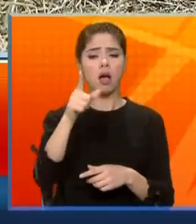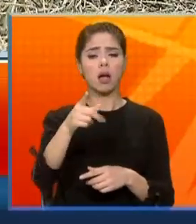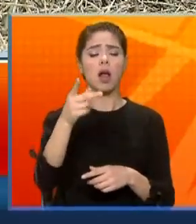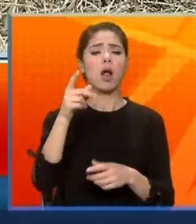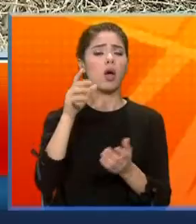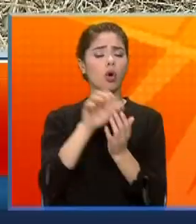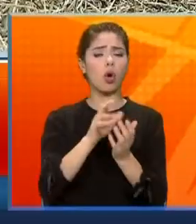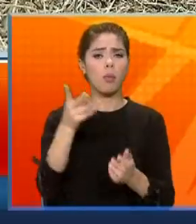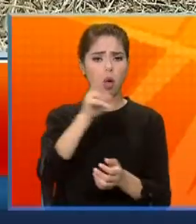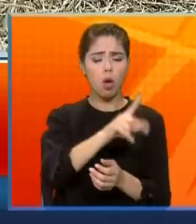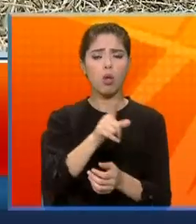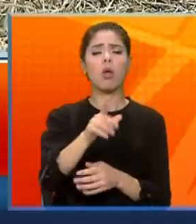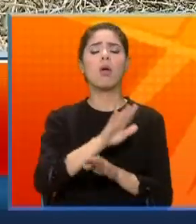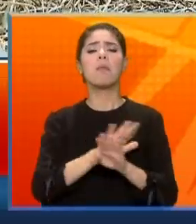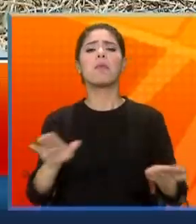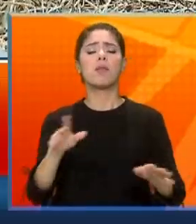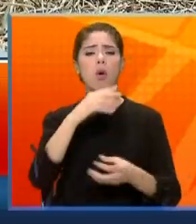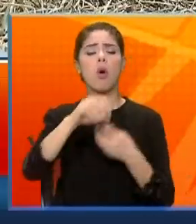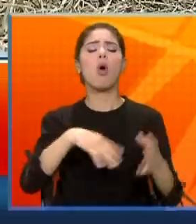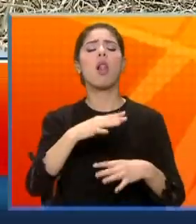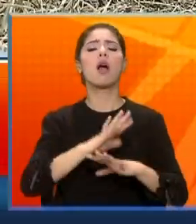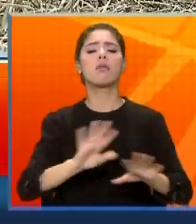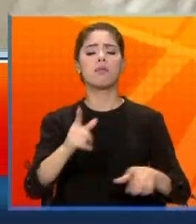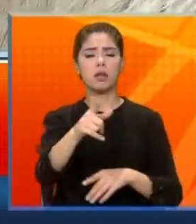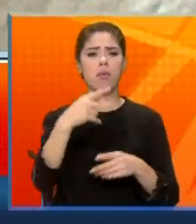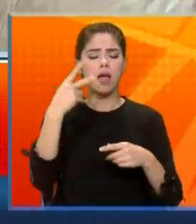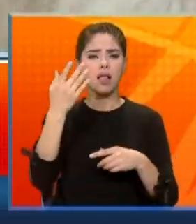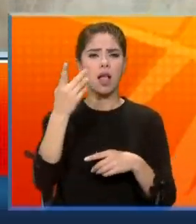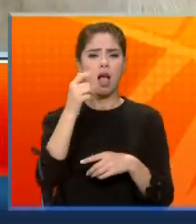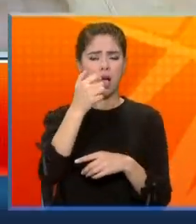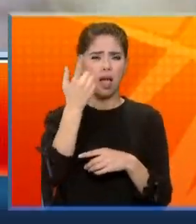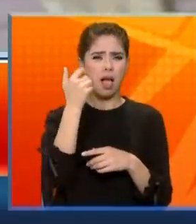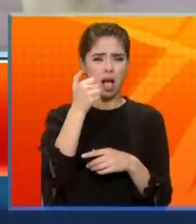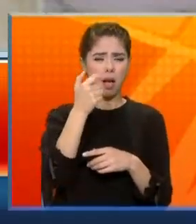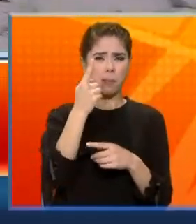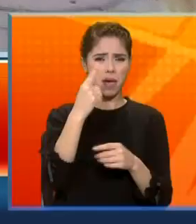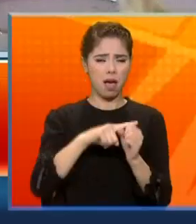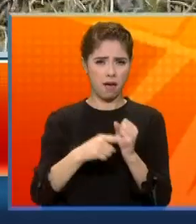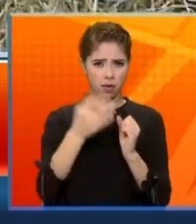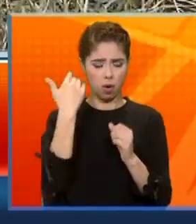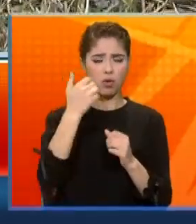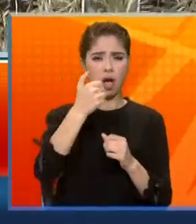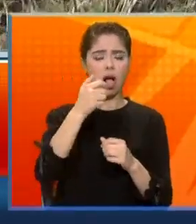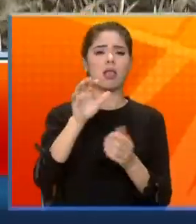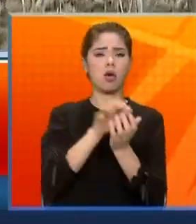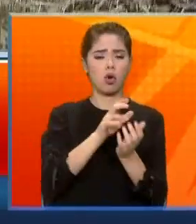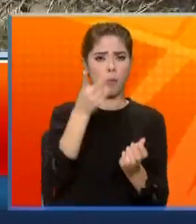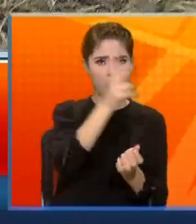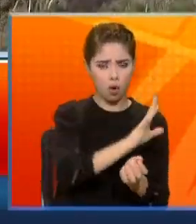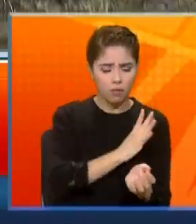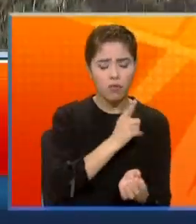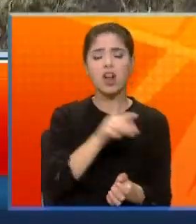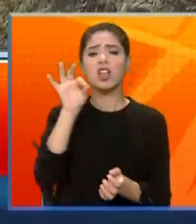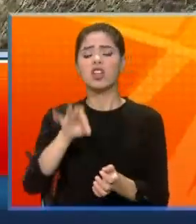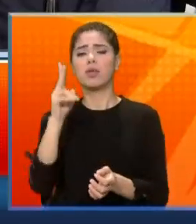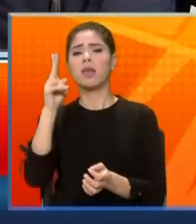kesilmiyor. Geçtiğimiz hafta 6 köpek zehirli tavuklarla katledilmişti. Dün akşam saatlerinde de 2 köpek yine